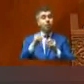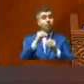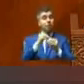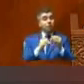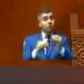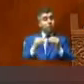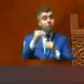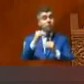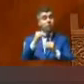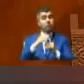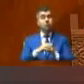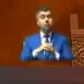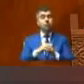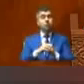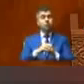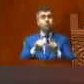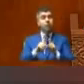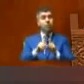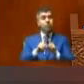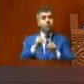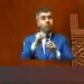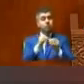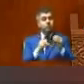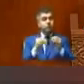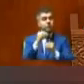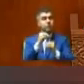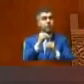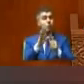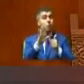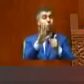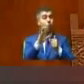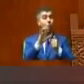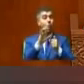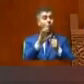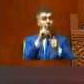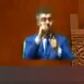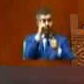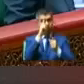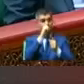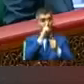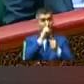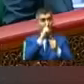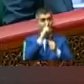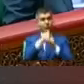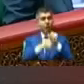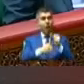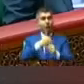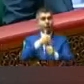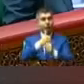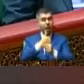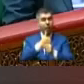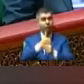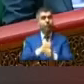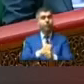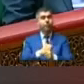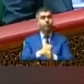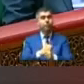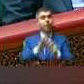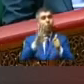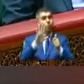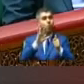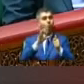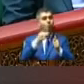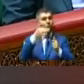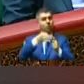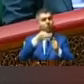يعني المستوى ديالو الان نعيد هذا المستوى ديالو، وفي اخر السنه غادي نرجعوا في المستوى ديال بدايه السنه اللي هو